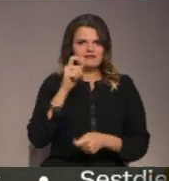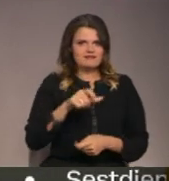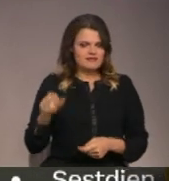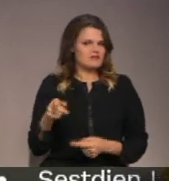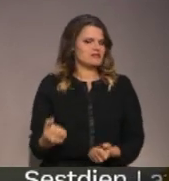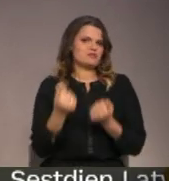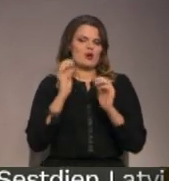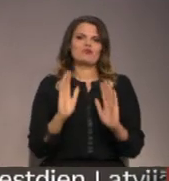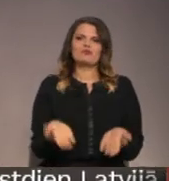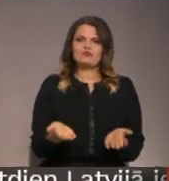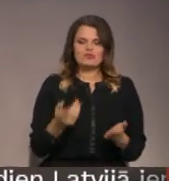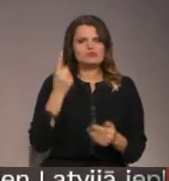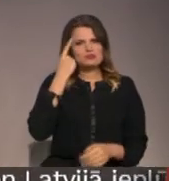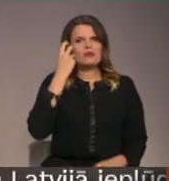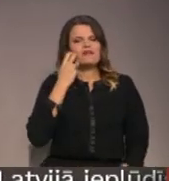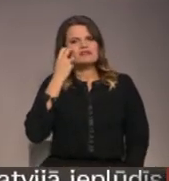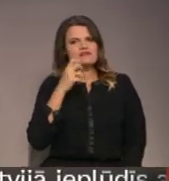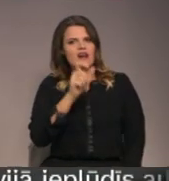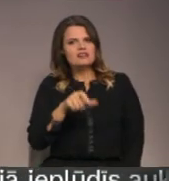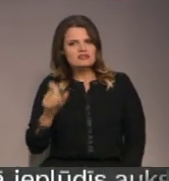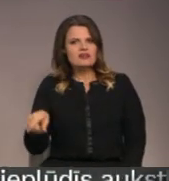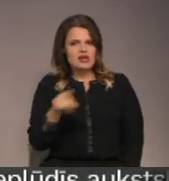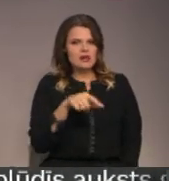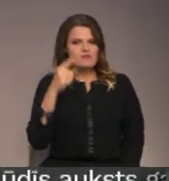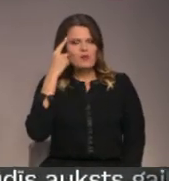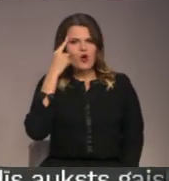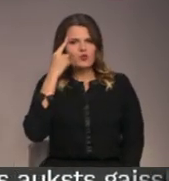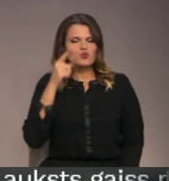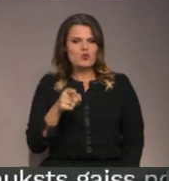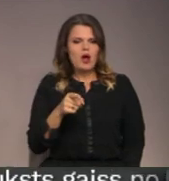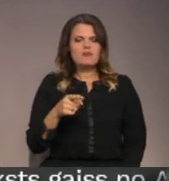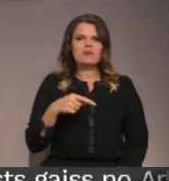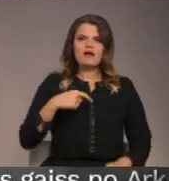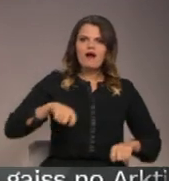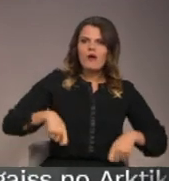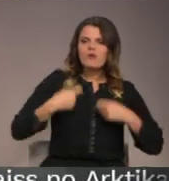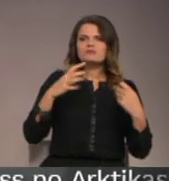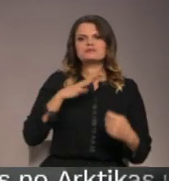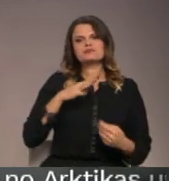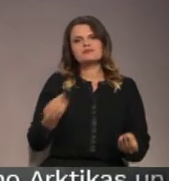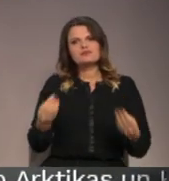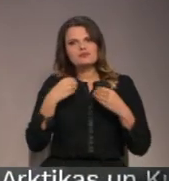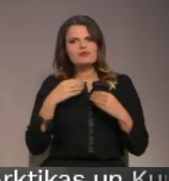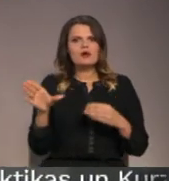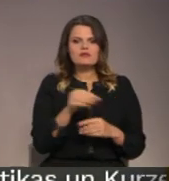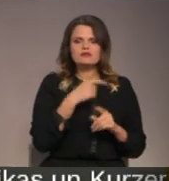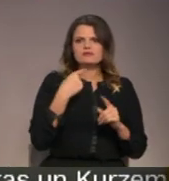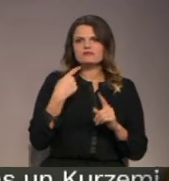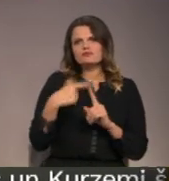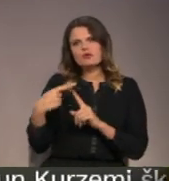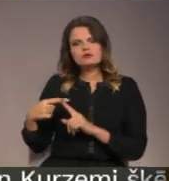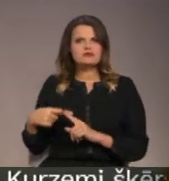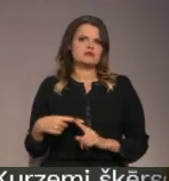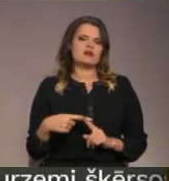saviem vecākiem. Padomājiet par to, kas jūs ir audzinājuši, kas ir devuši visu to